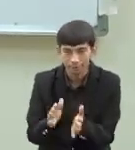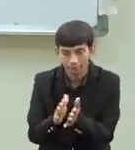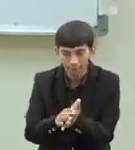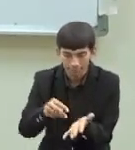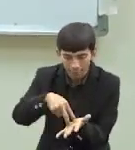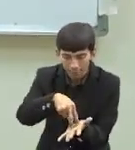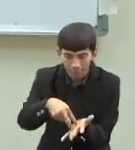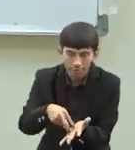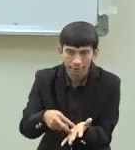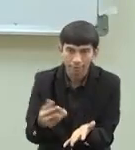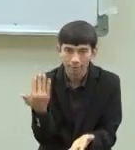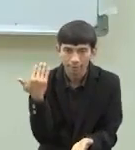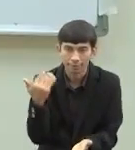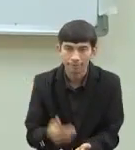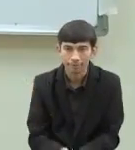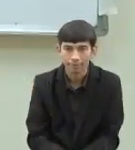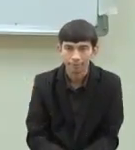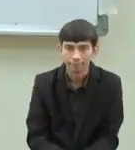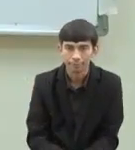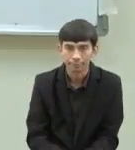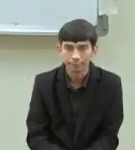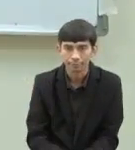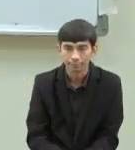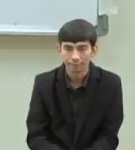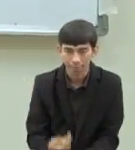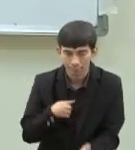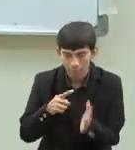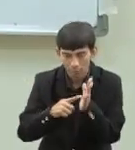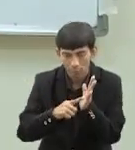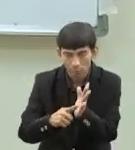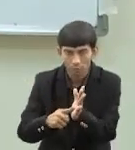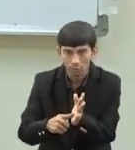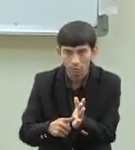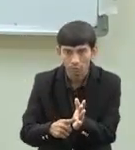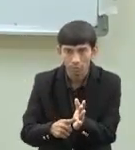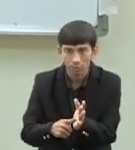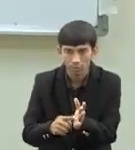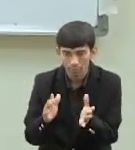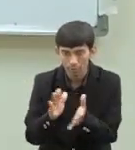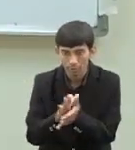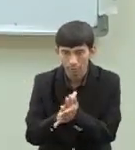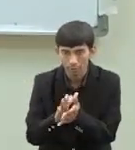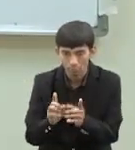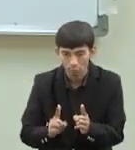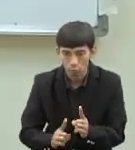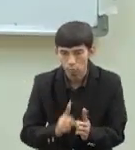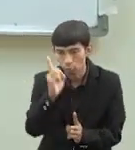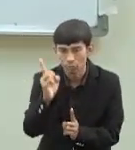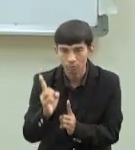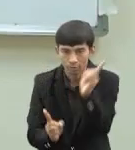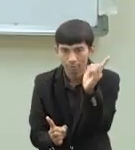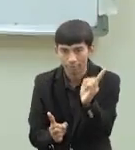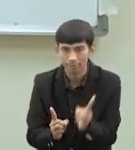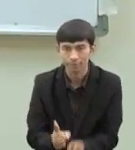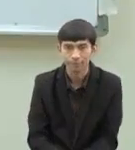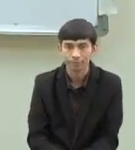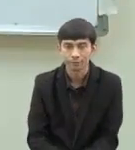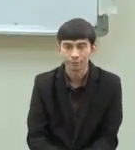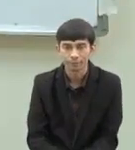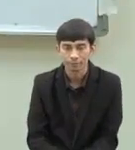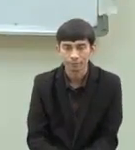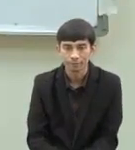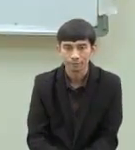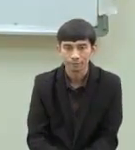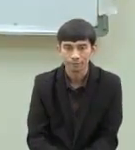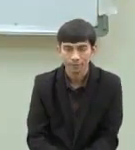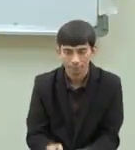chà tiệt bay cắt chồng kè chà lỡ nè cụ bằng hai chun con ông pi ca tiệt bay cầm chơi bên mà đòn con squa cầm chơi từng